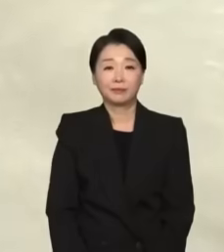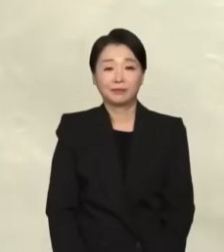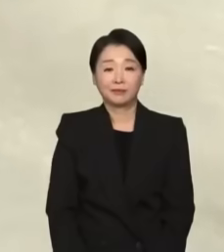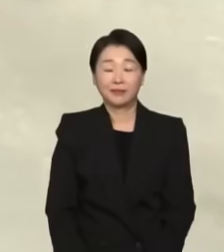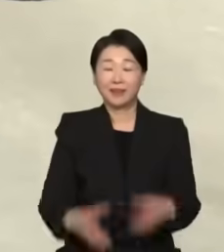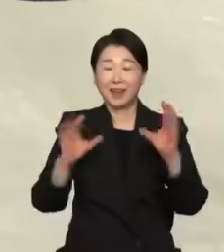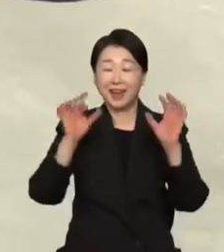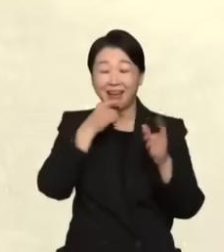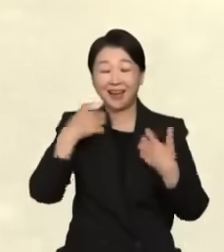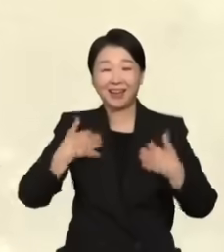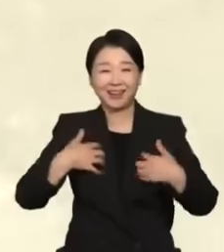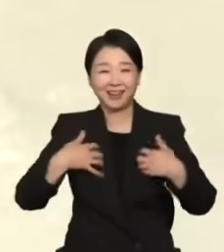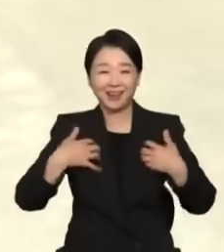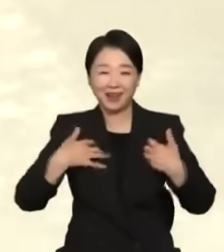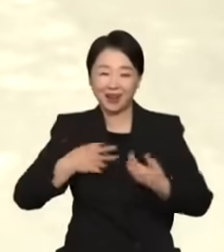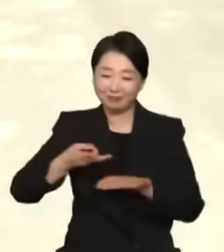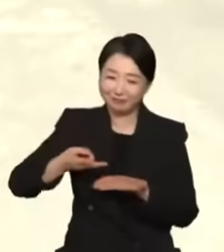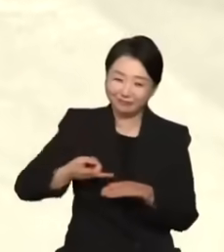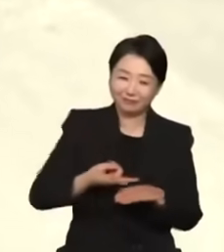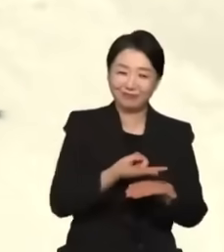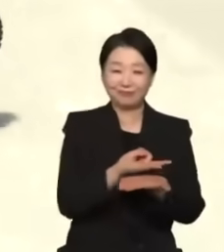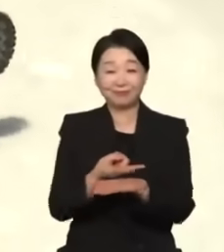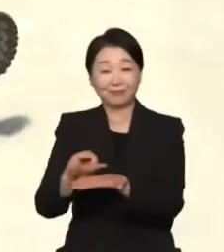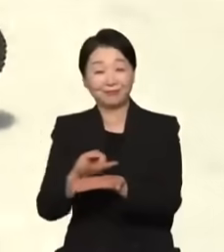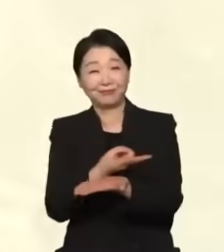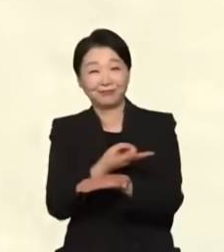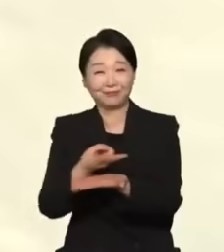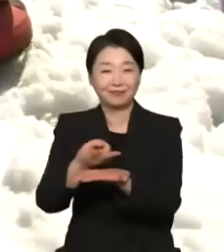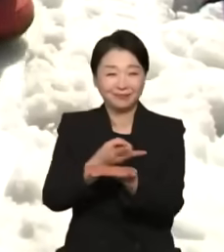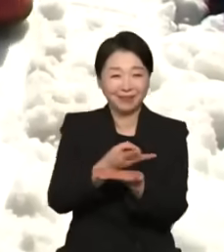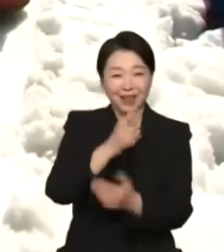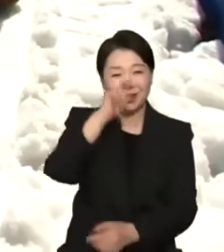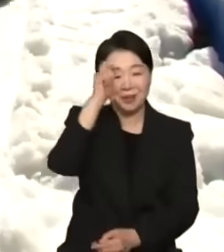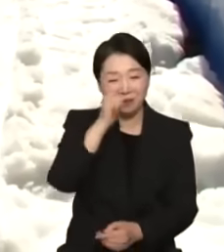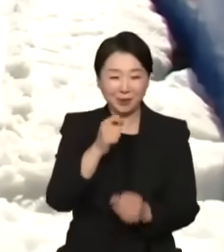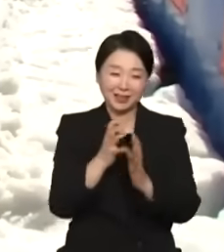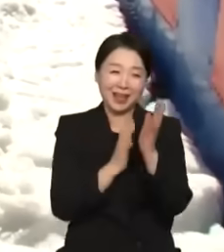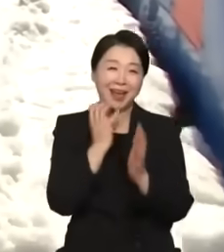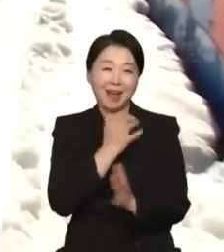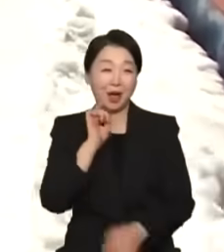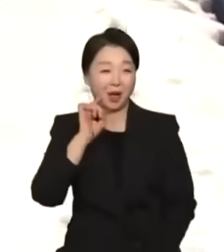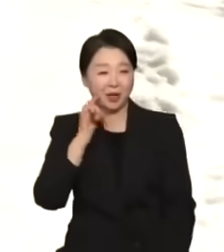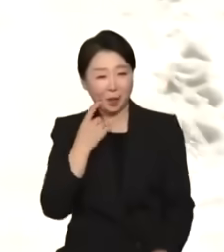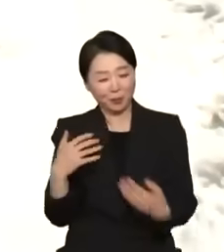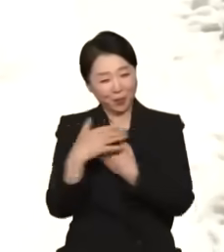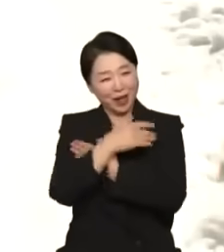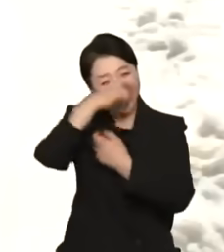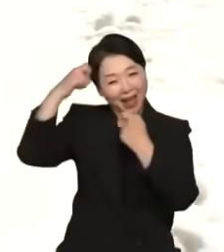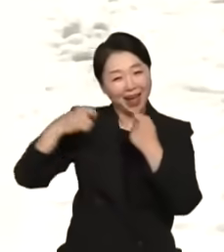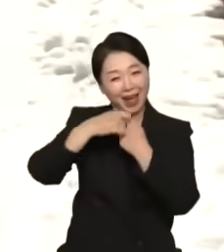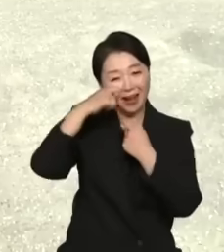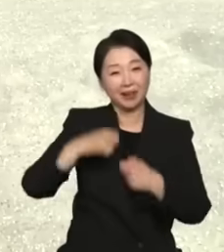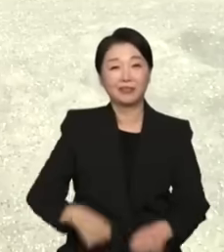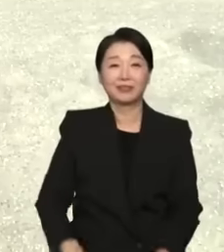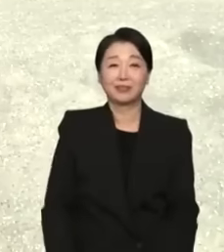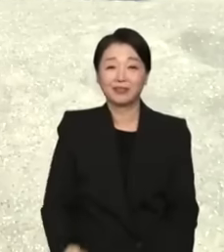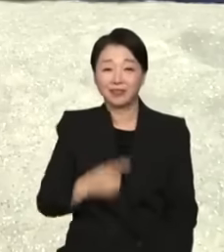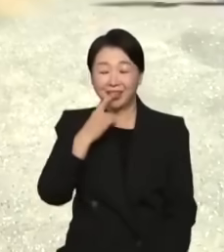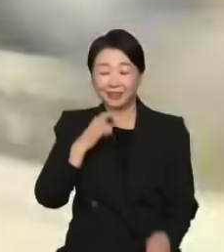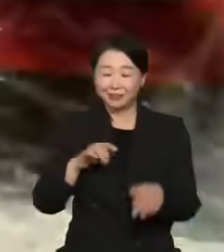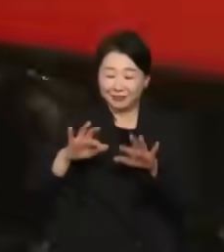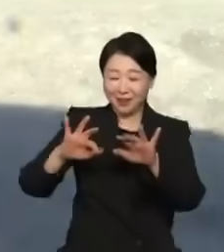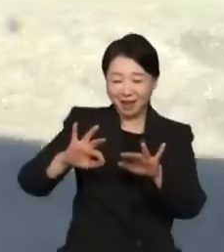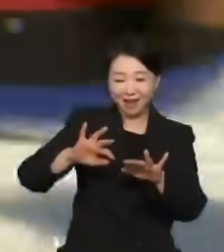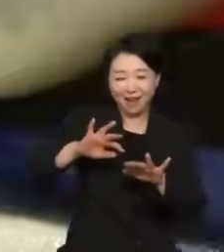아이들이 활짝 웃으며 미끄러집니다. 알록달록한 모자와 장갑으로 몸을 감쌌습니다. 눈밭에서